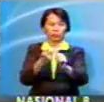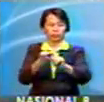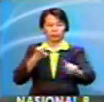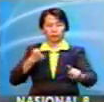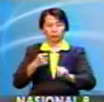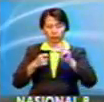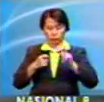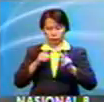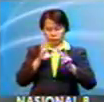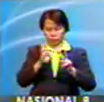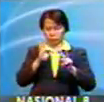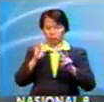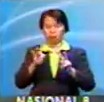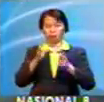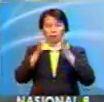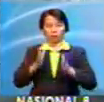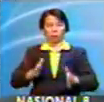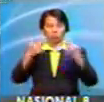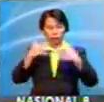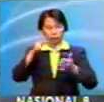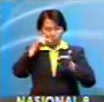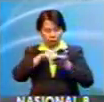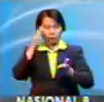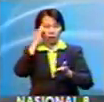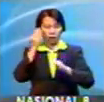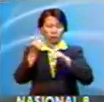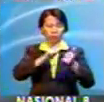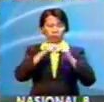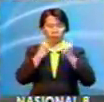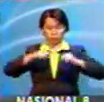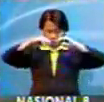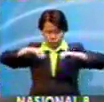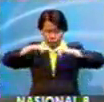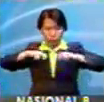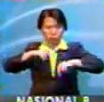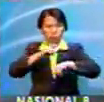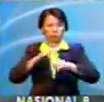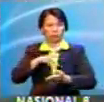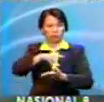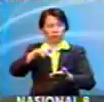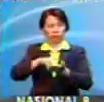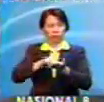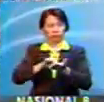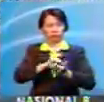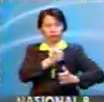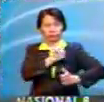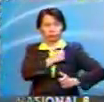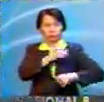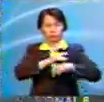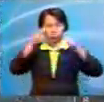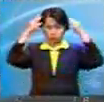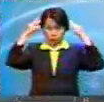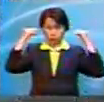daripada 298 mangsa telah dikenal pasti oleh pasukan forensik di Pusat Perubatan Tentera di Hilversum,